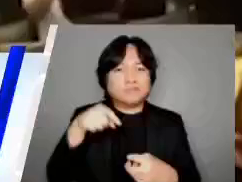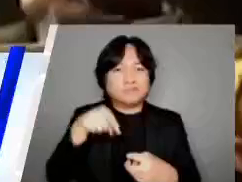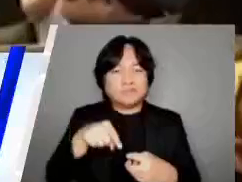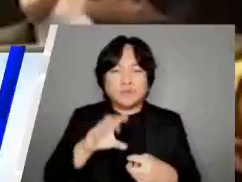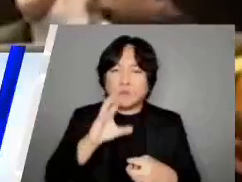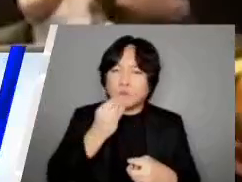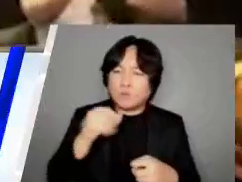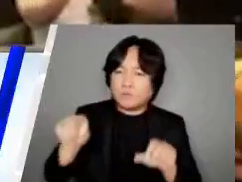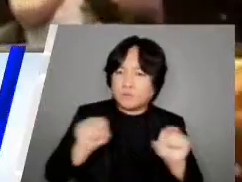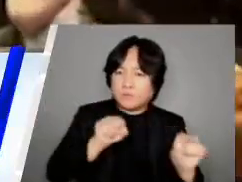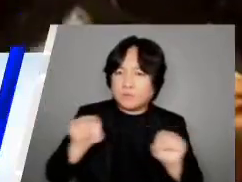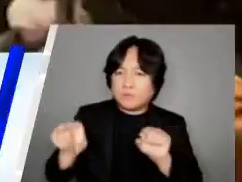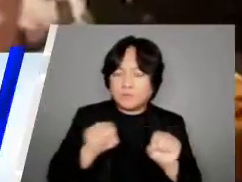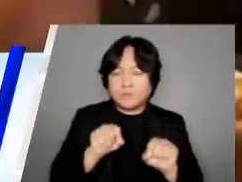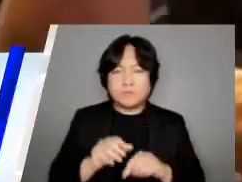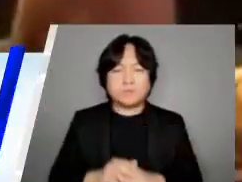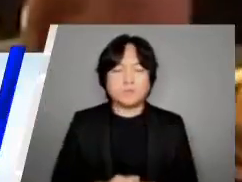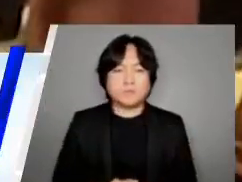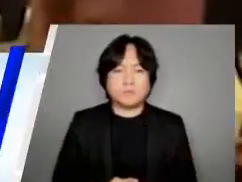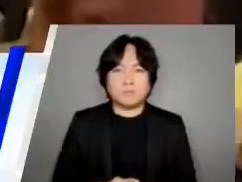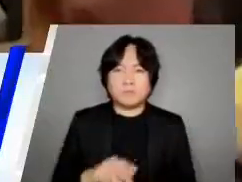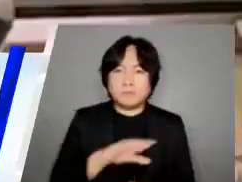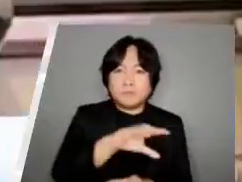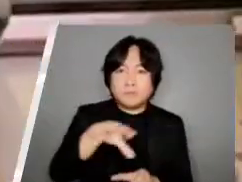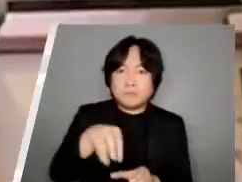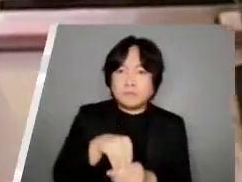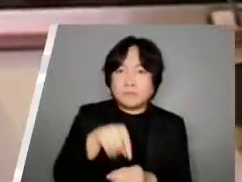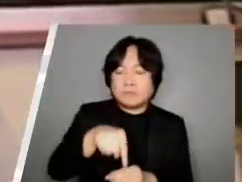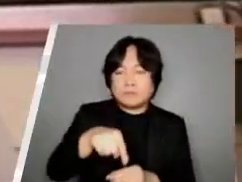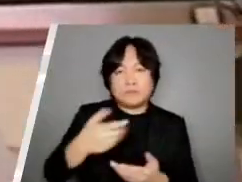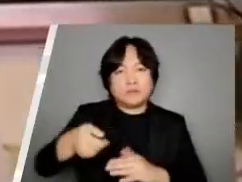at maestrado kabilang ang mga nasa Korte Suprema.